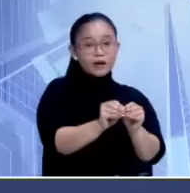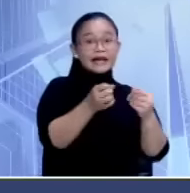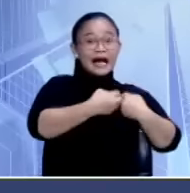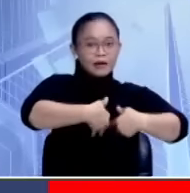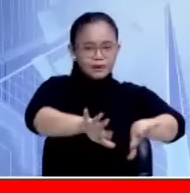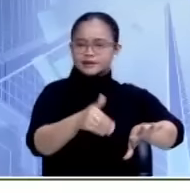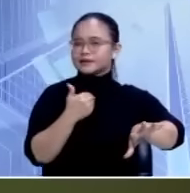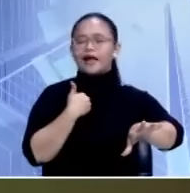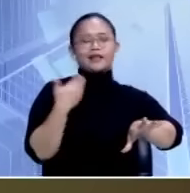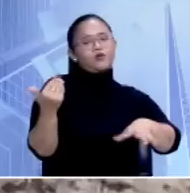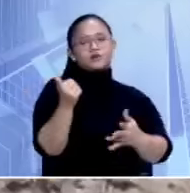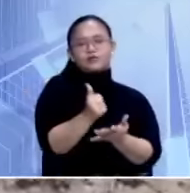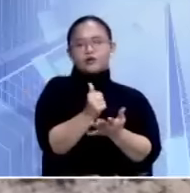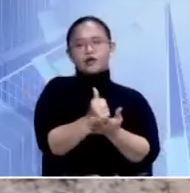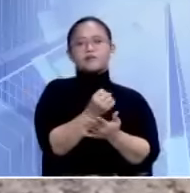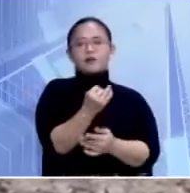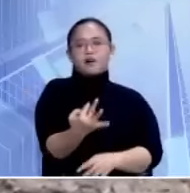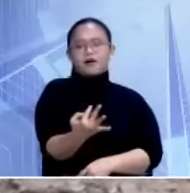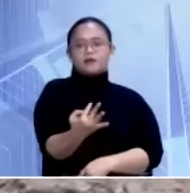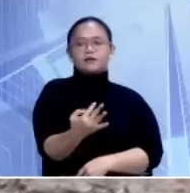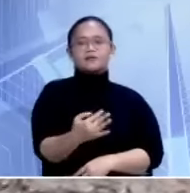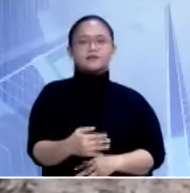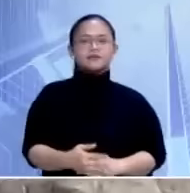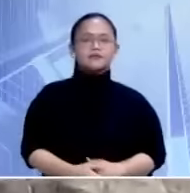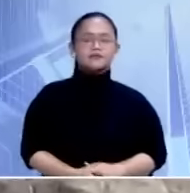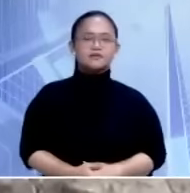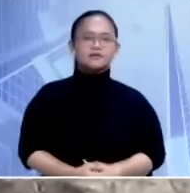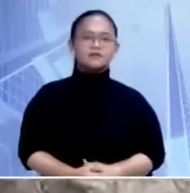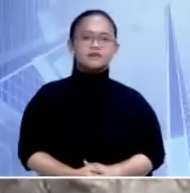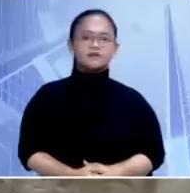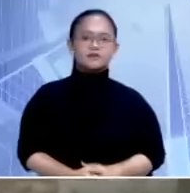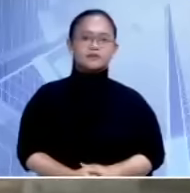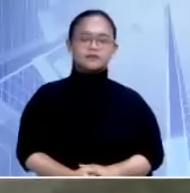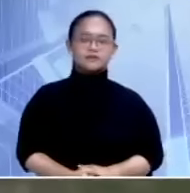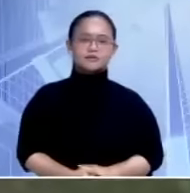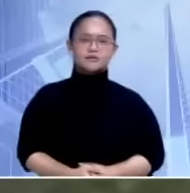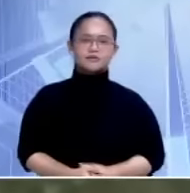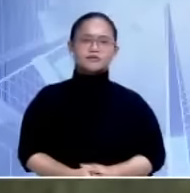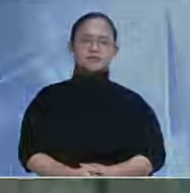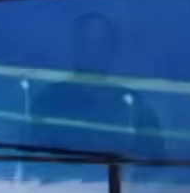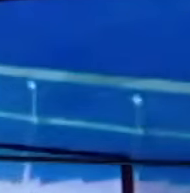lepas. Dari Cianjur, Jawa Barat, Muhammad Andi Anyus melaporkan.